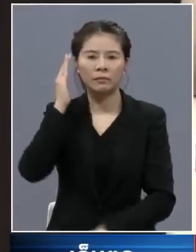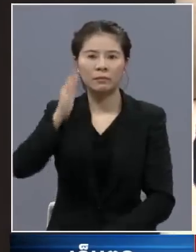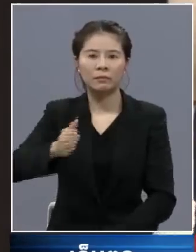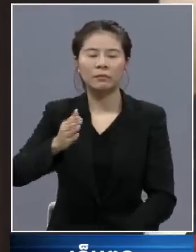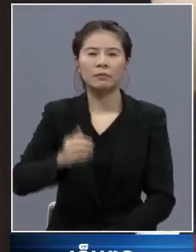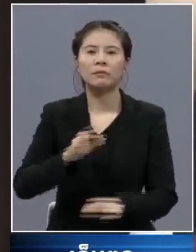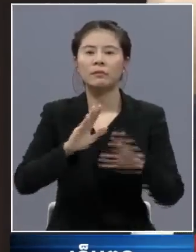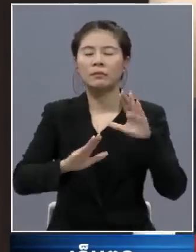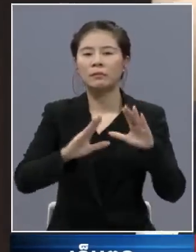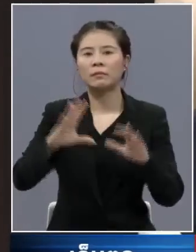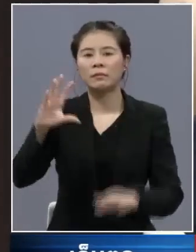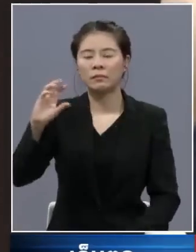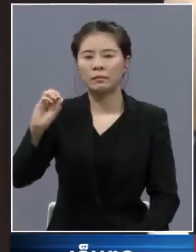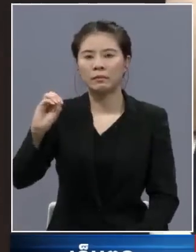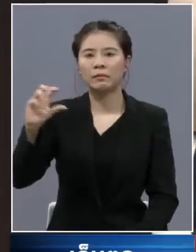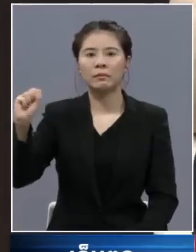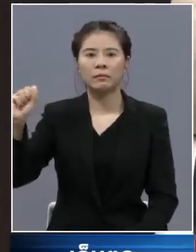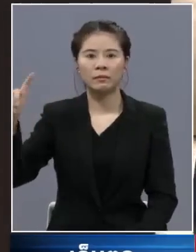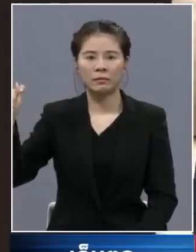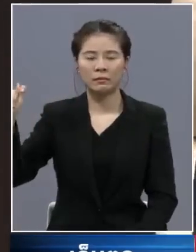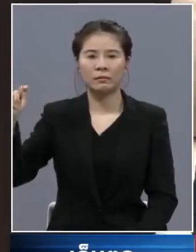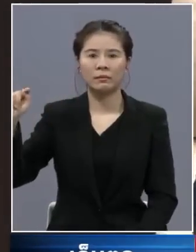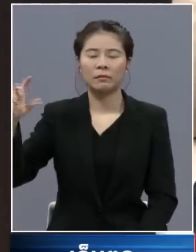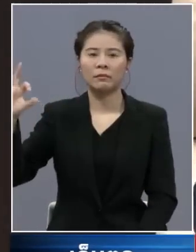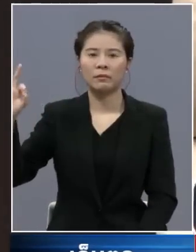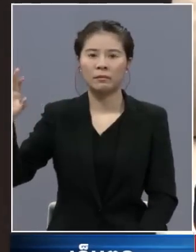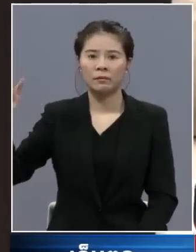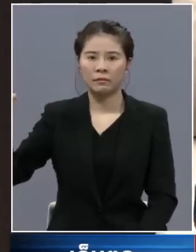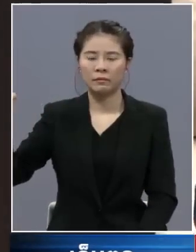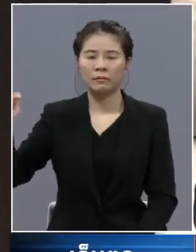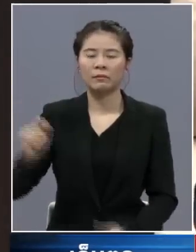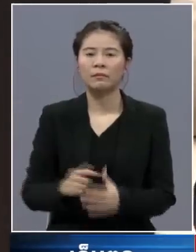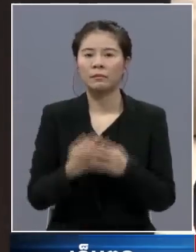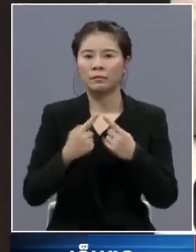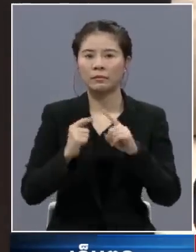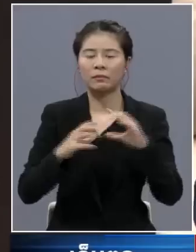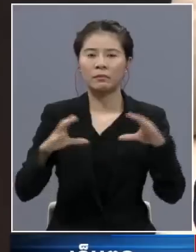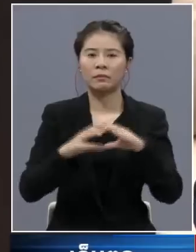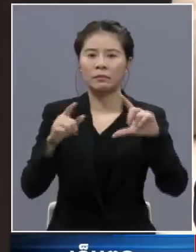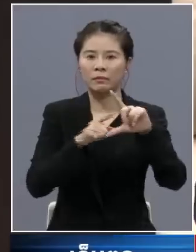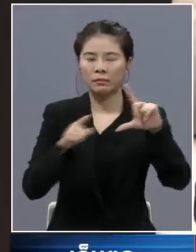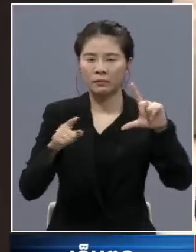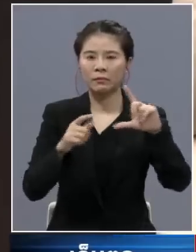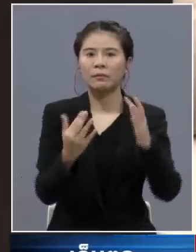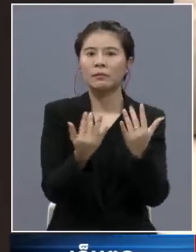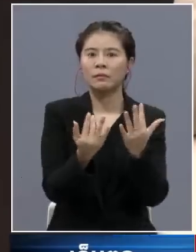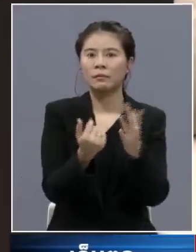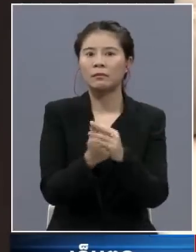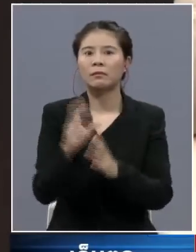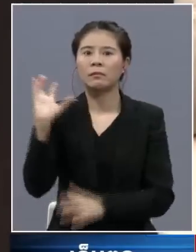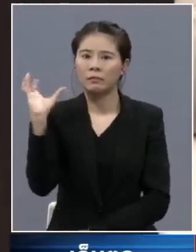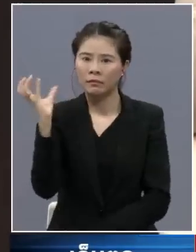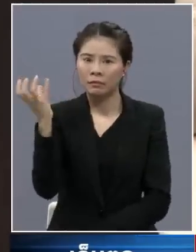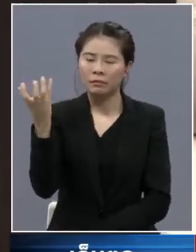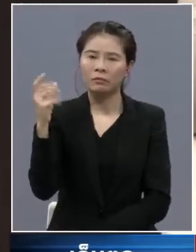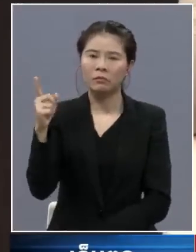ย่างน้อย50สตางค์ต่อหน่วยนะฮะแต่ประเด็นของก้าวไกลเนี่ยเขาอาจจะไม่ได้รอแค่ว่าราคาตลาดโลกมันลดลงไง